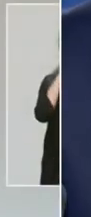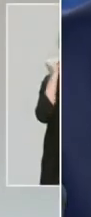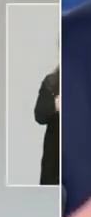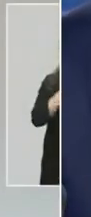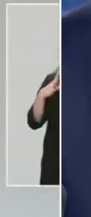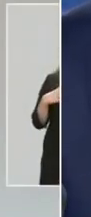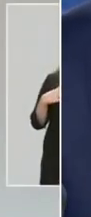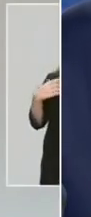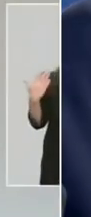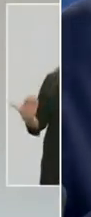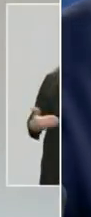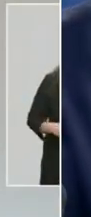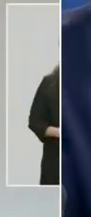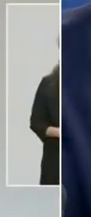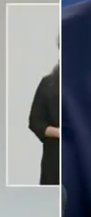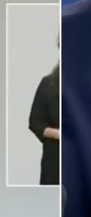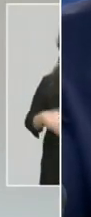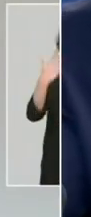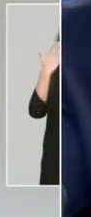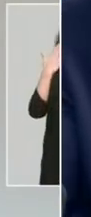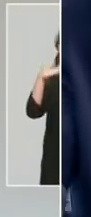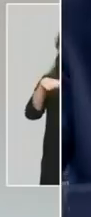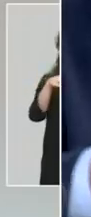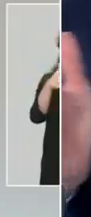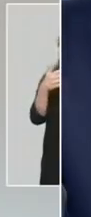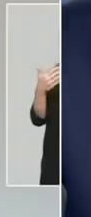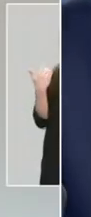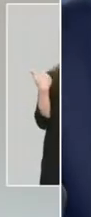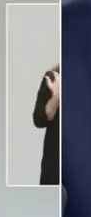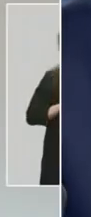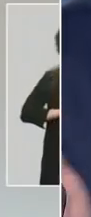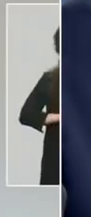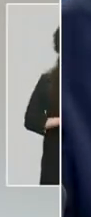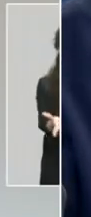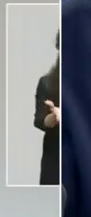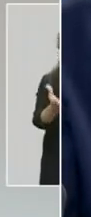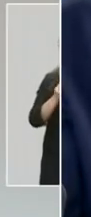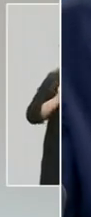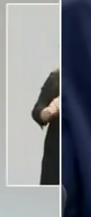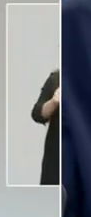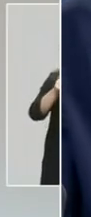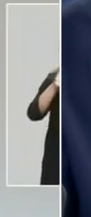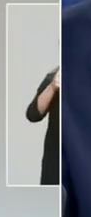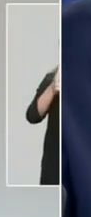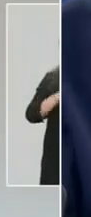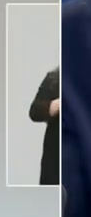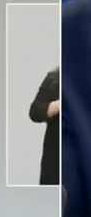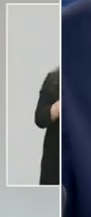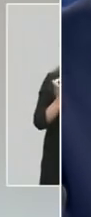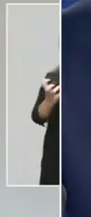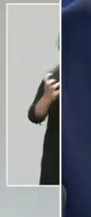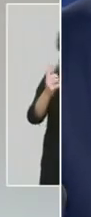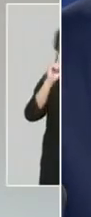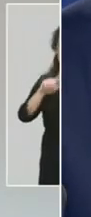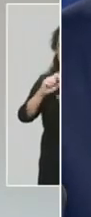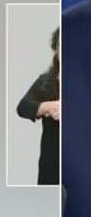contrainte pour éviter que dès qu'il y a un cas positif, ce soit l'ensemble des élèves d'une classe qui soit en quelque sorte sanctionné et